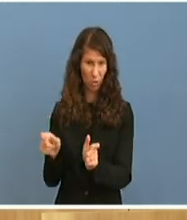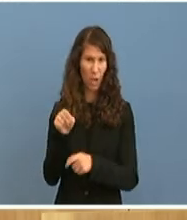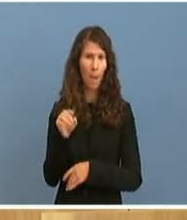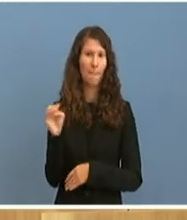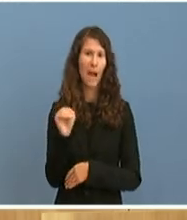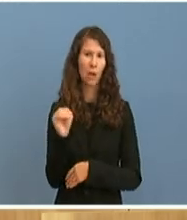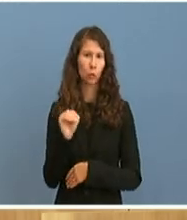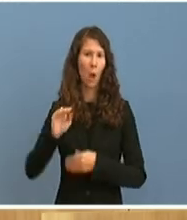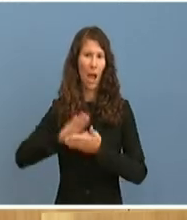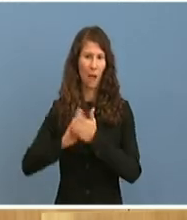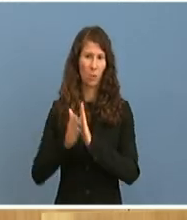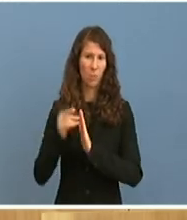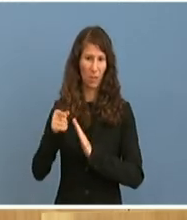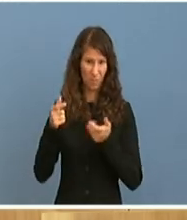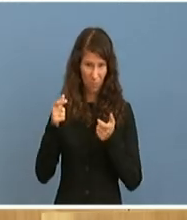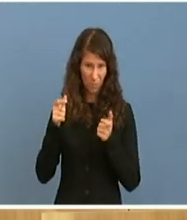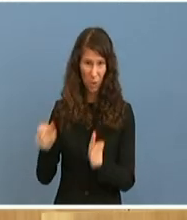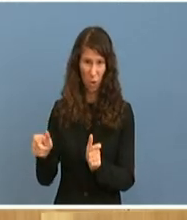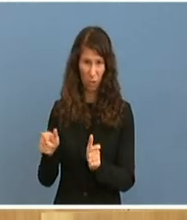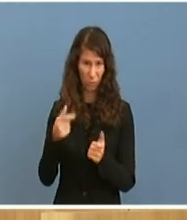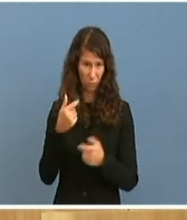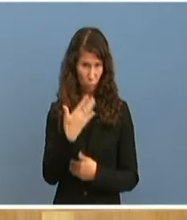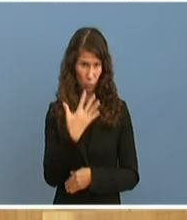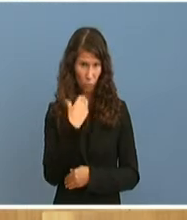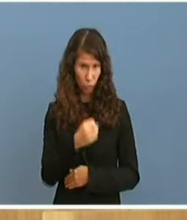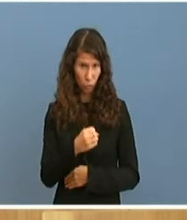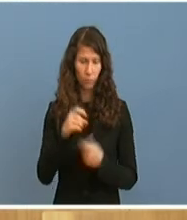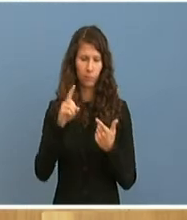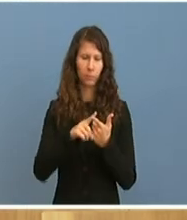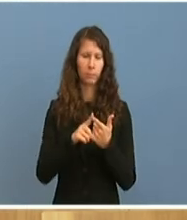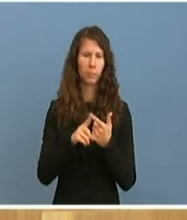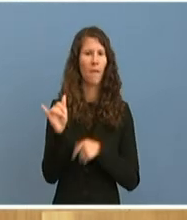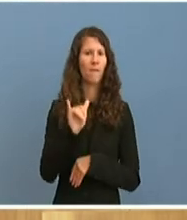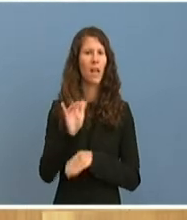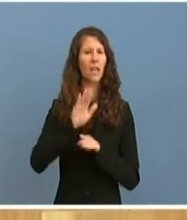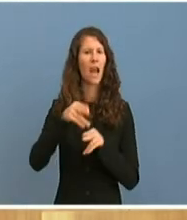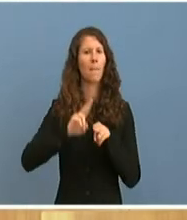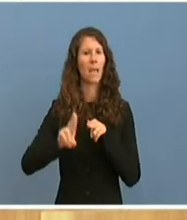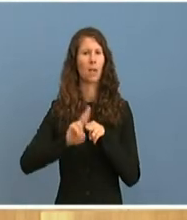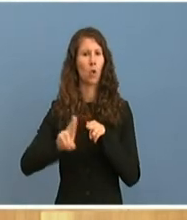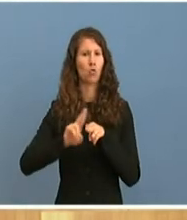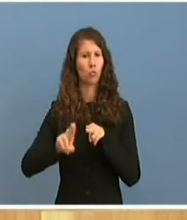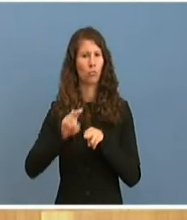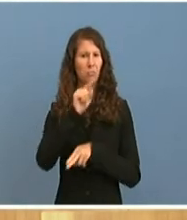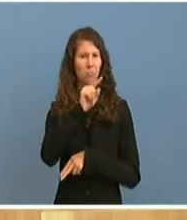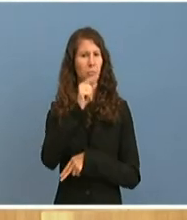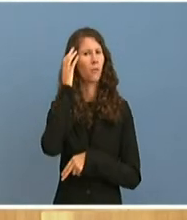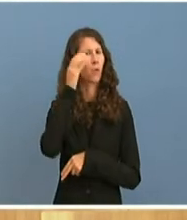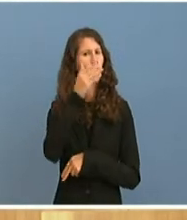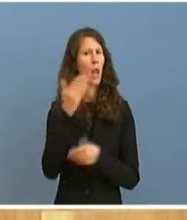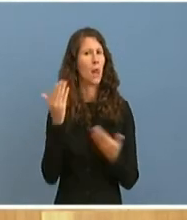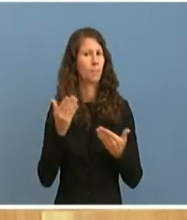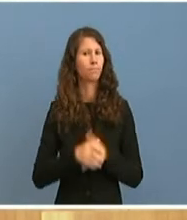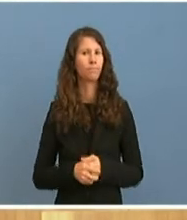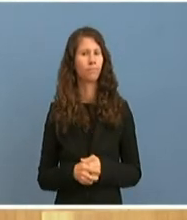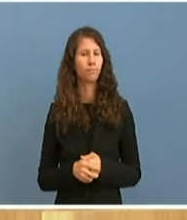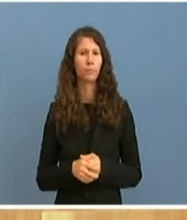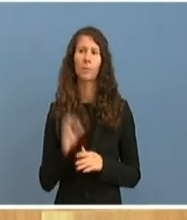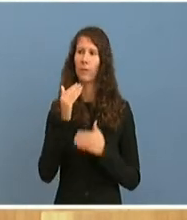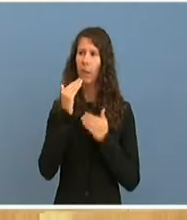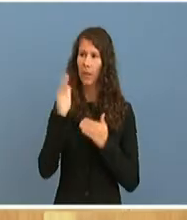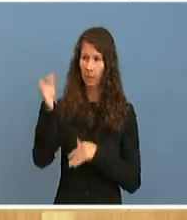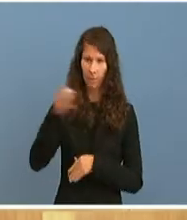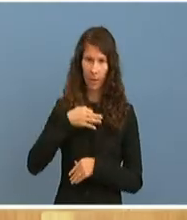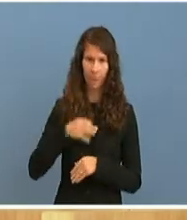jetzt einsetzt? Und welche Nachbesserungen stellt sich Frau Schulze genau vor? Danke. Ja, vielen Dank für die